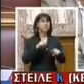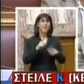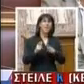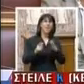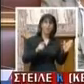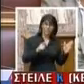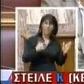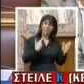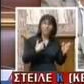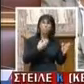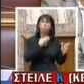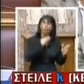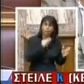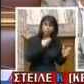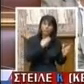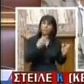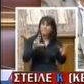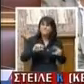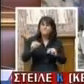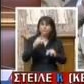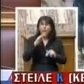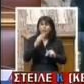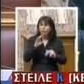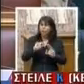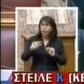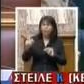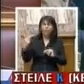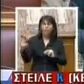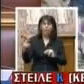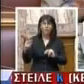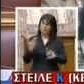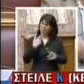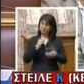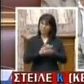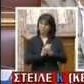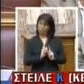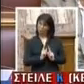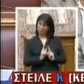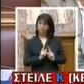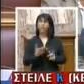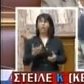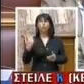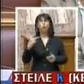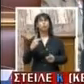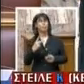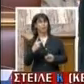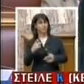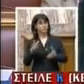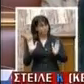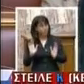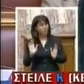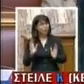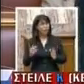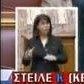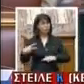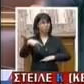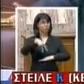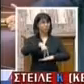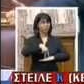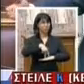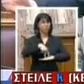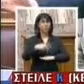εθνοπροδότες. Οι συμμορίτες, δεν μας λέτε συμμορίτες τώρα, μας λέτε κουτζαμάνιδες. Αλλά μόλις ανεβήκατε στο βήμα,